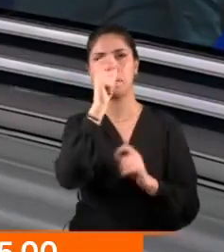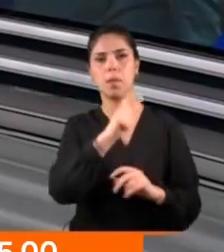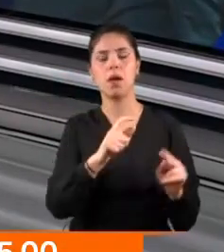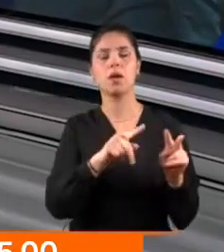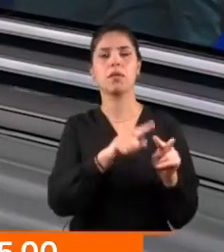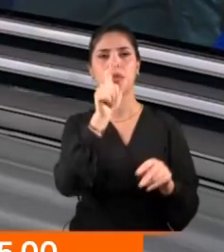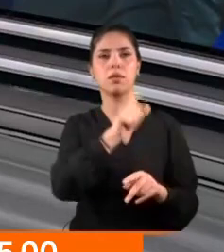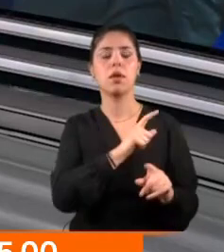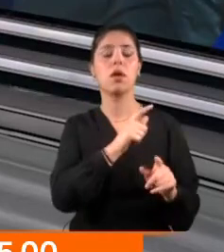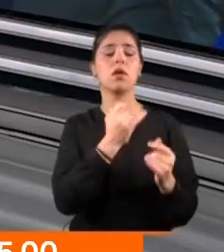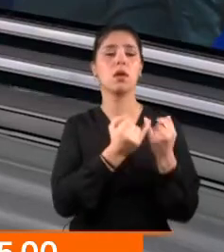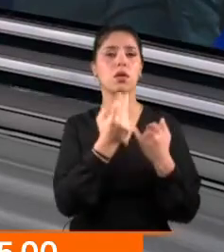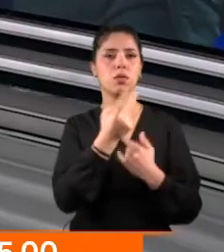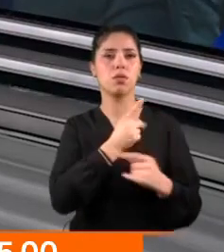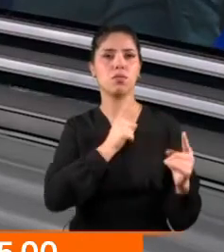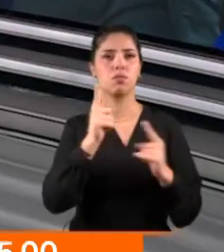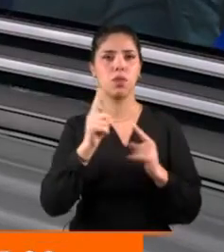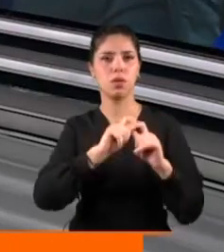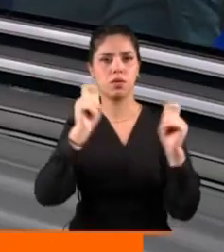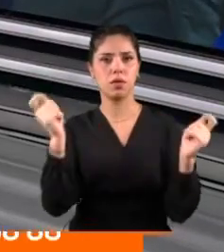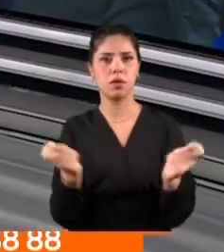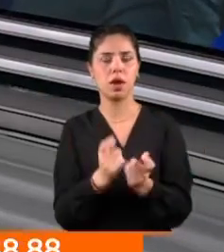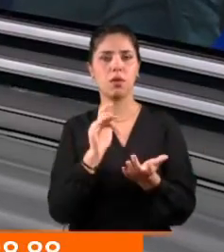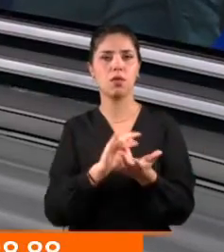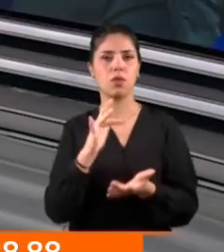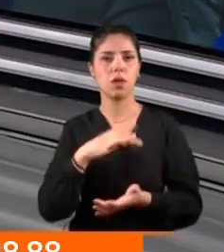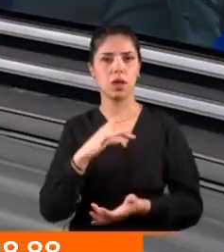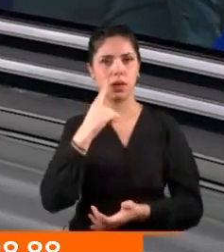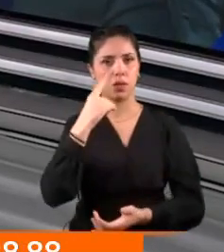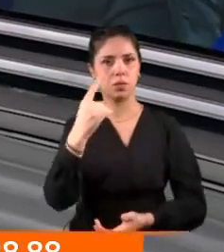Candan kardeşlerinin yargılandığı davada rekor ceza isteniyor.